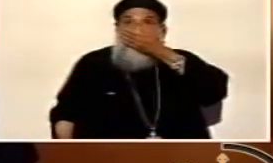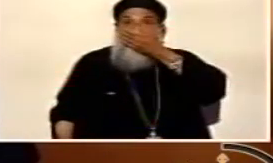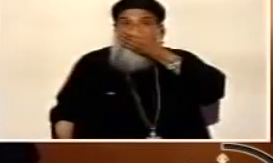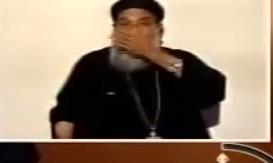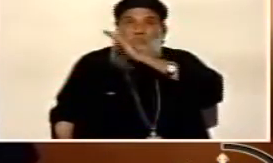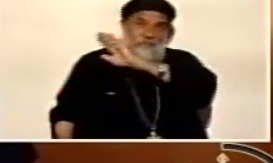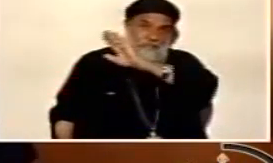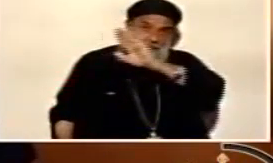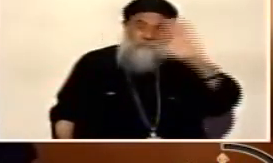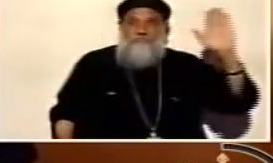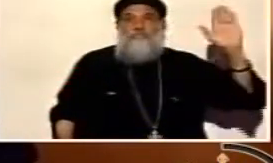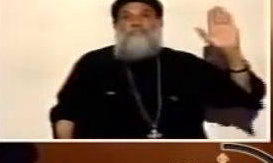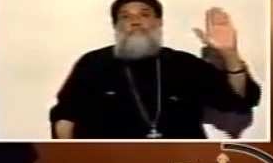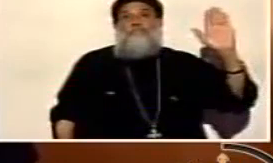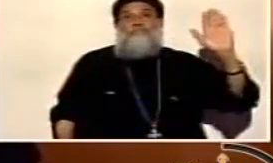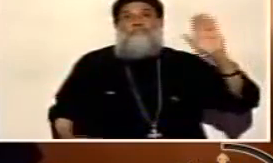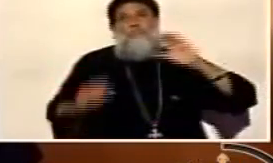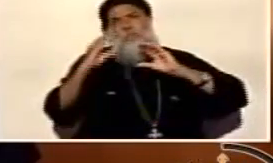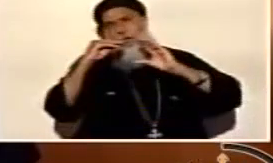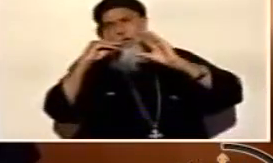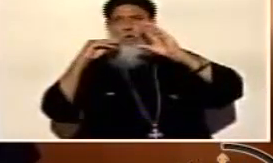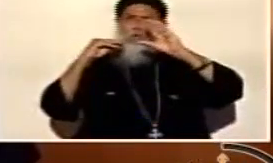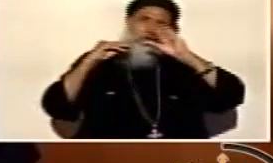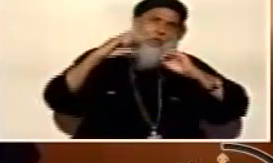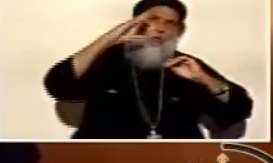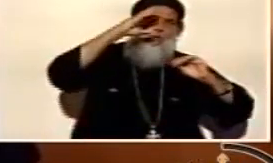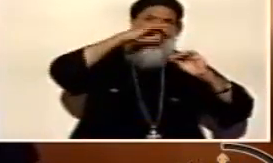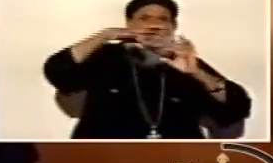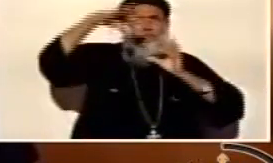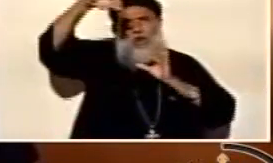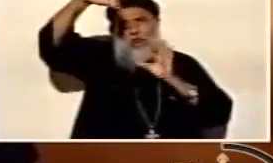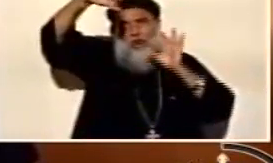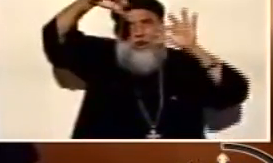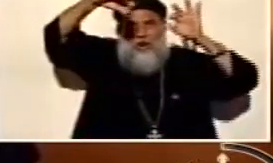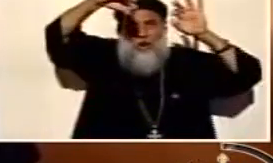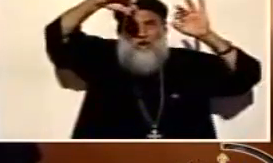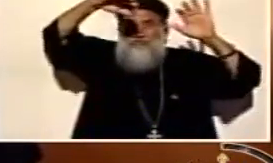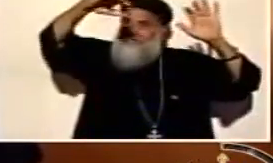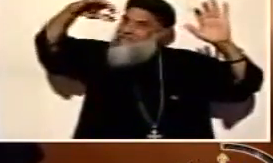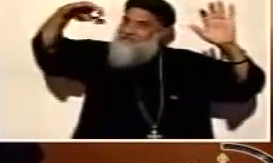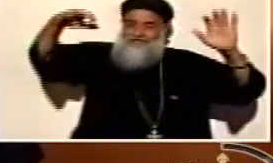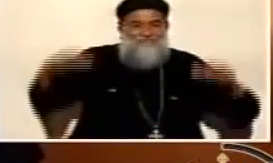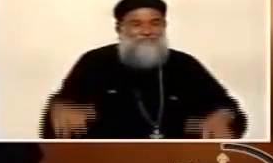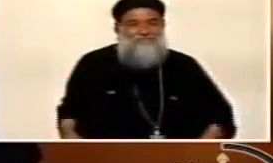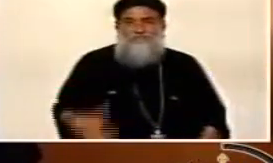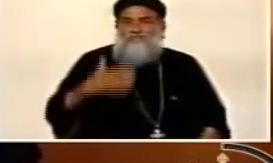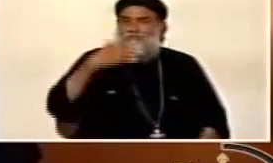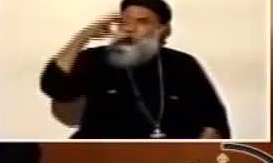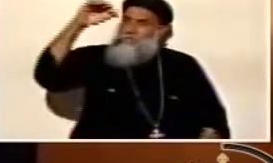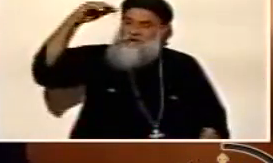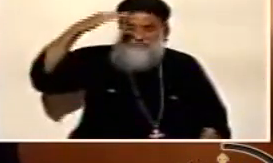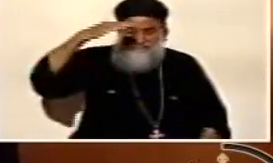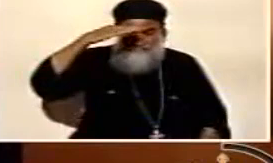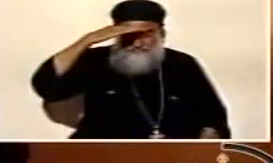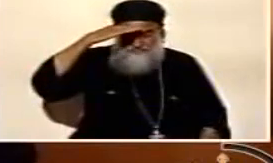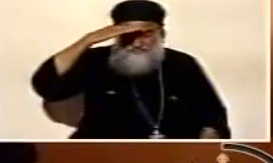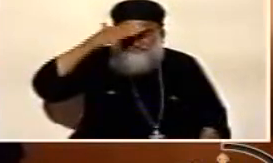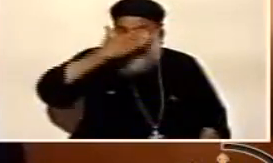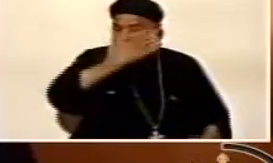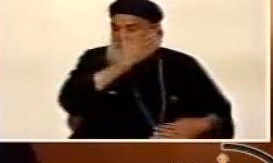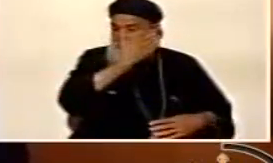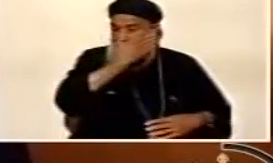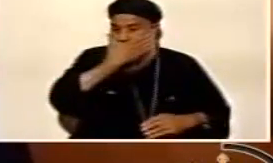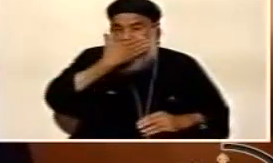يعني ما تردش بألم زي ما اداك ألم، أو ما تردش بلكمة زي ما